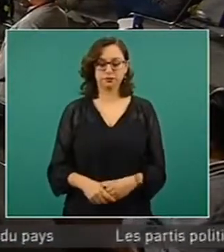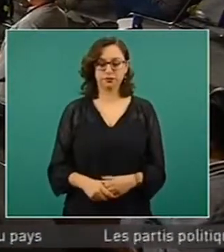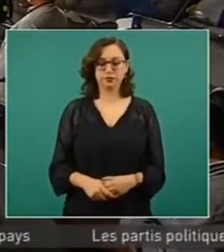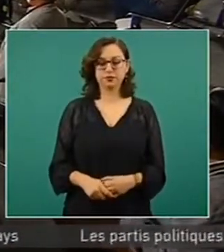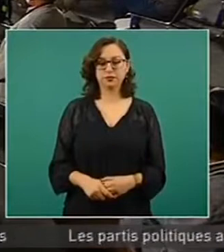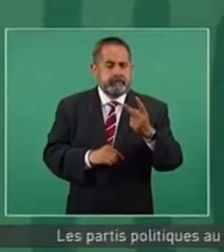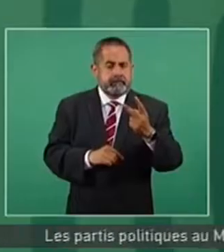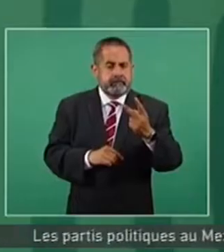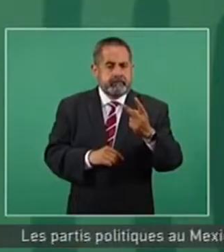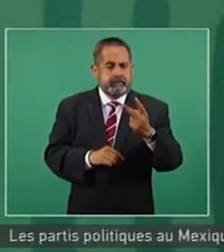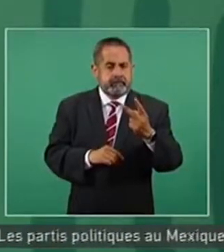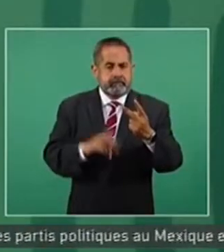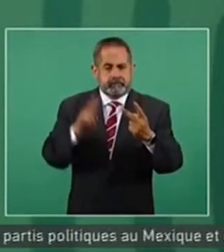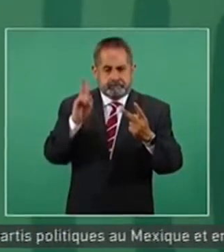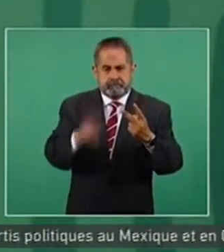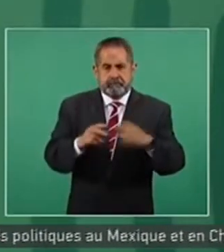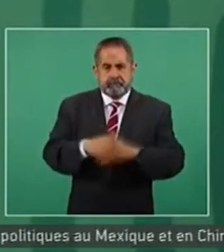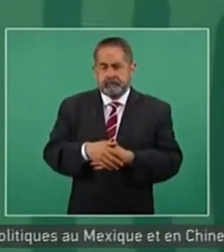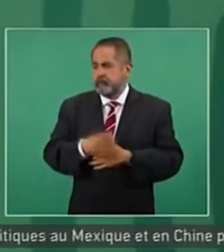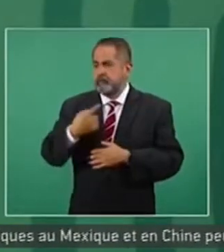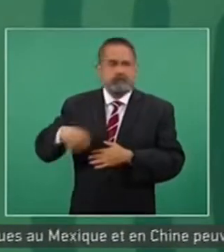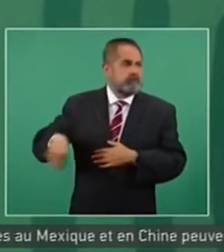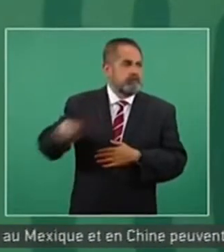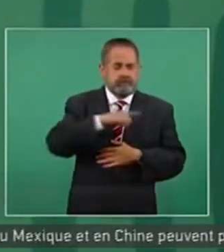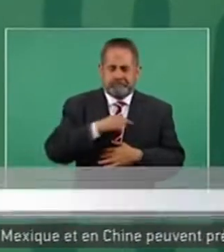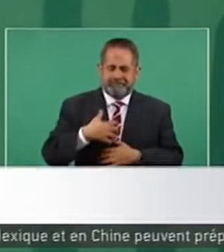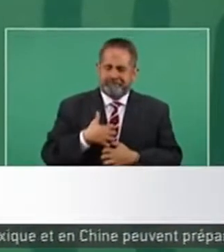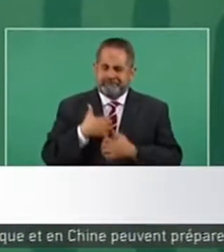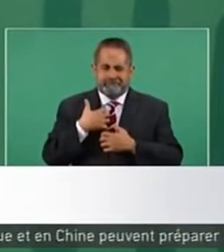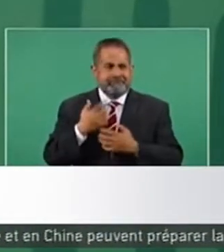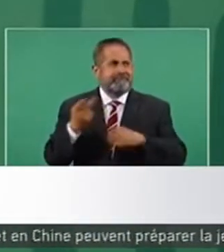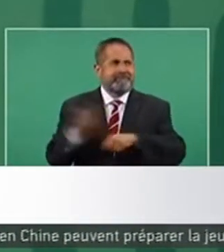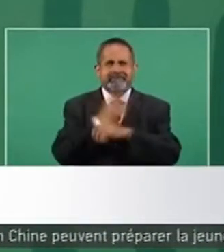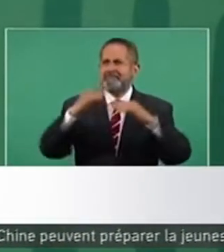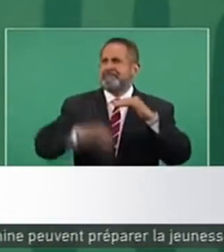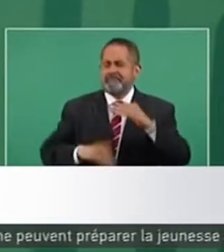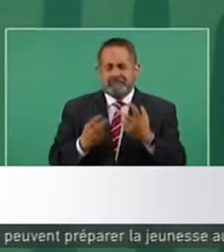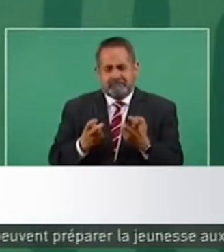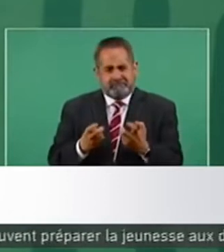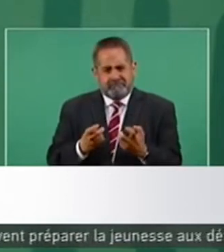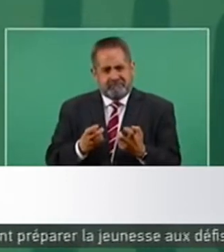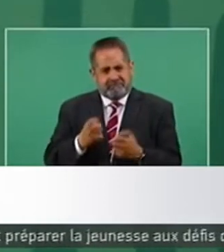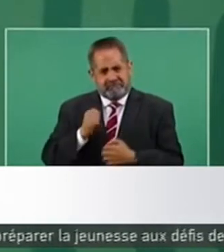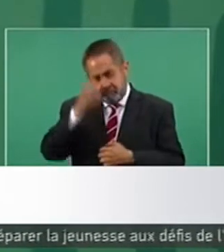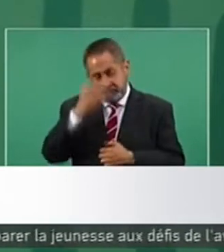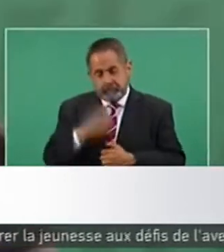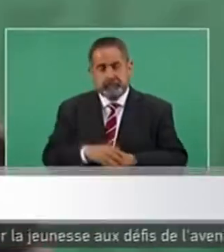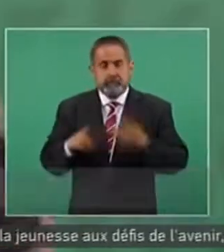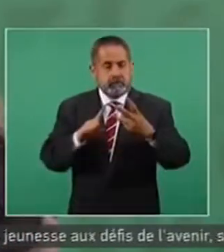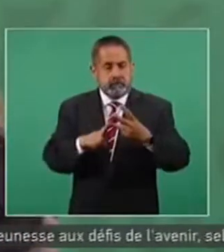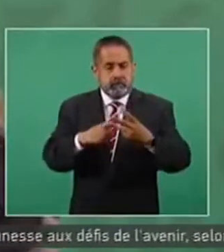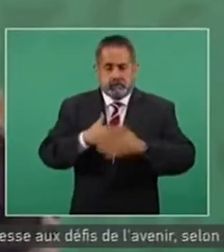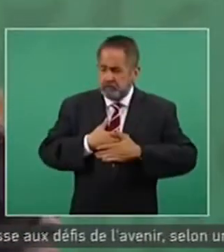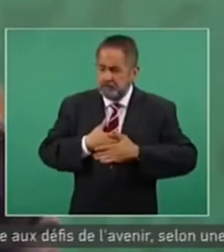quand partir l'intégration dans la société je partage l'indignation de la société pour ce qui s'est passé et je me mets à la disposition des autorités